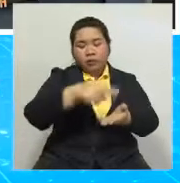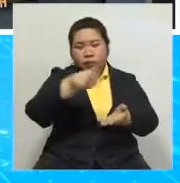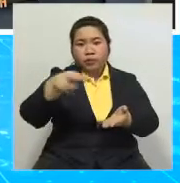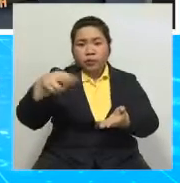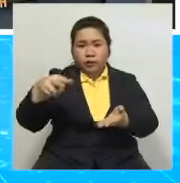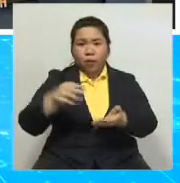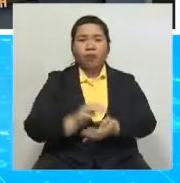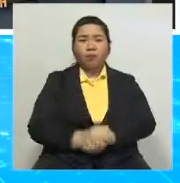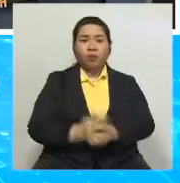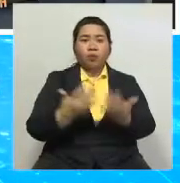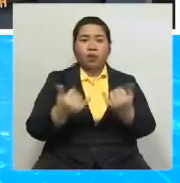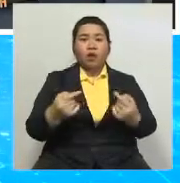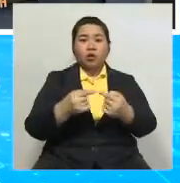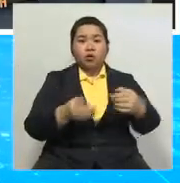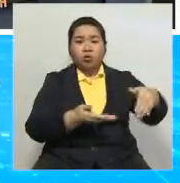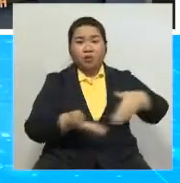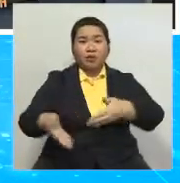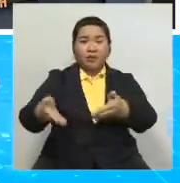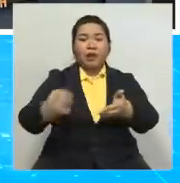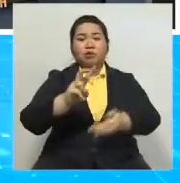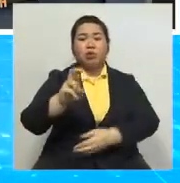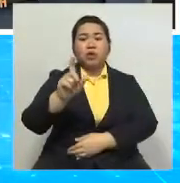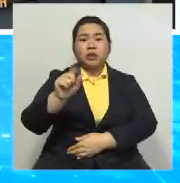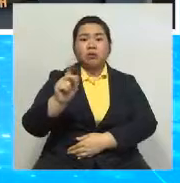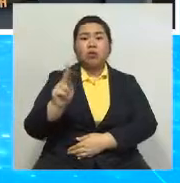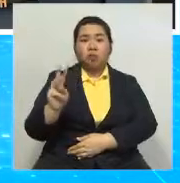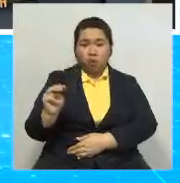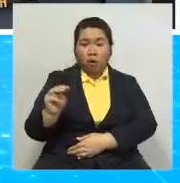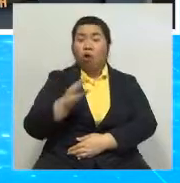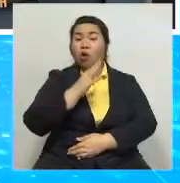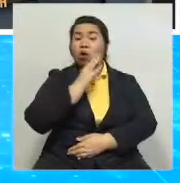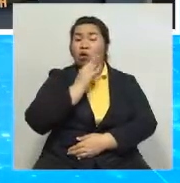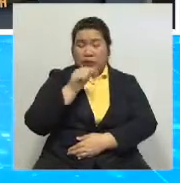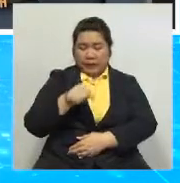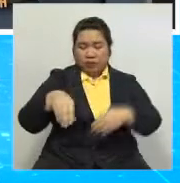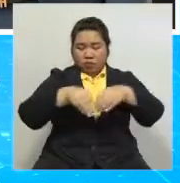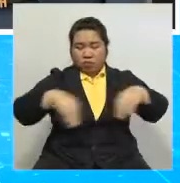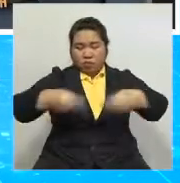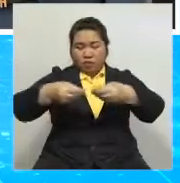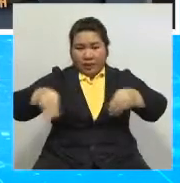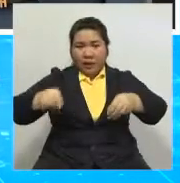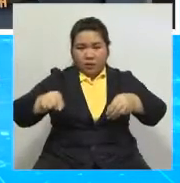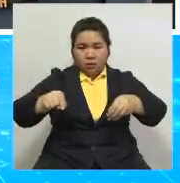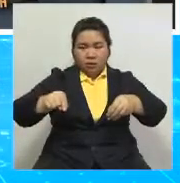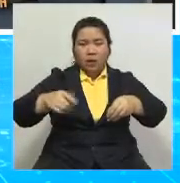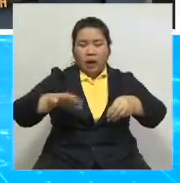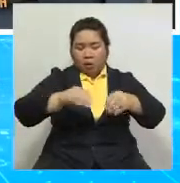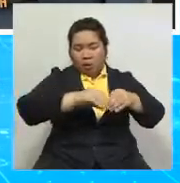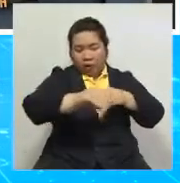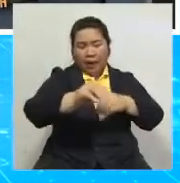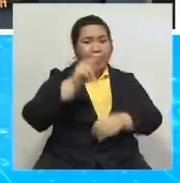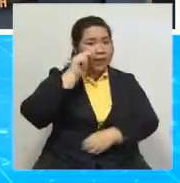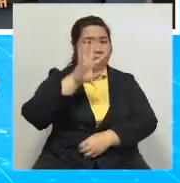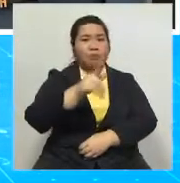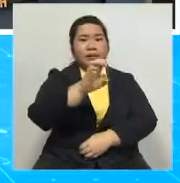ลำน้ำยังเนี่ยตลอดลำน้ำเนี่ย220 กิโลตรงจุดที่เกิดเหตุเนี่ยห่างจากน้ำชีประมาณ70 กิโลน